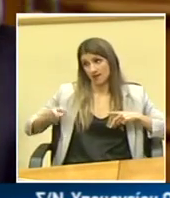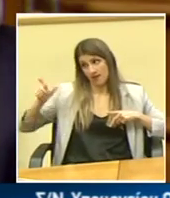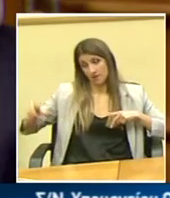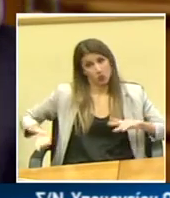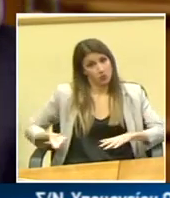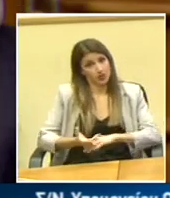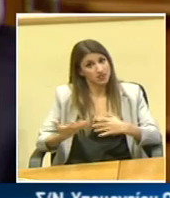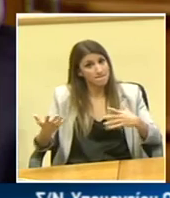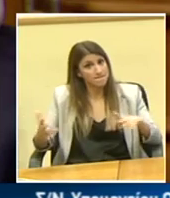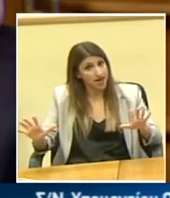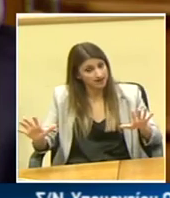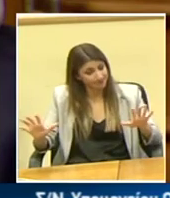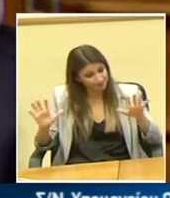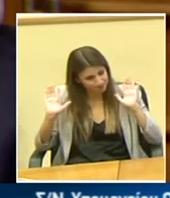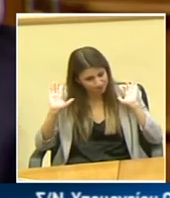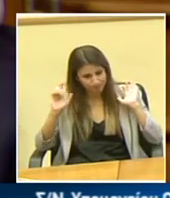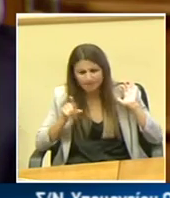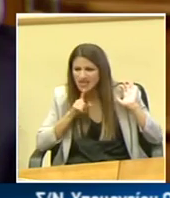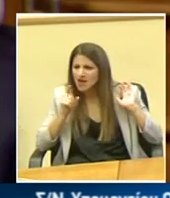Ο κύριος Μητσοτάκης σήμερα